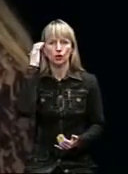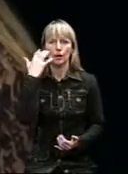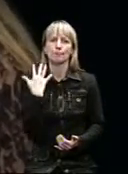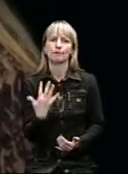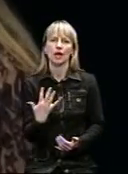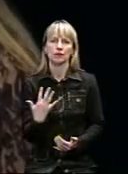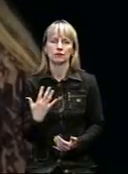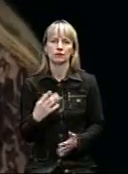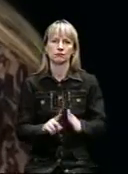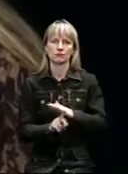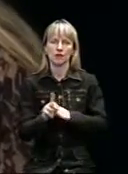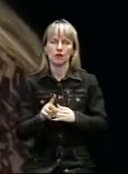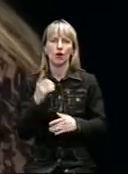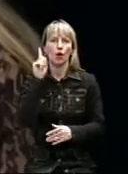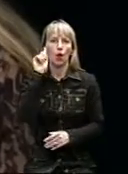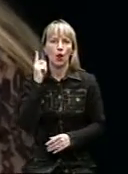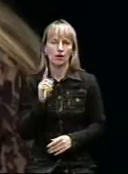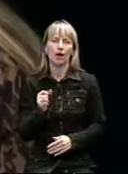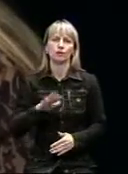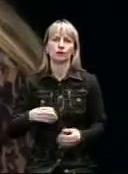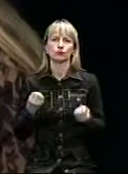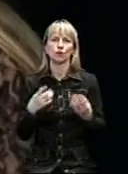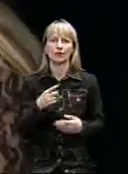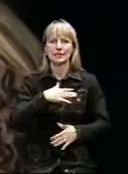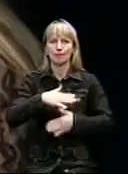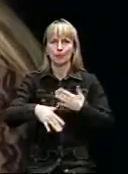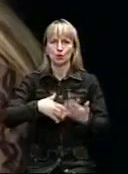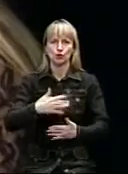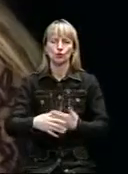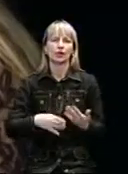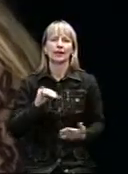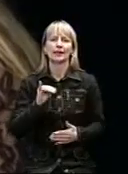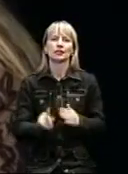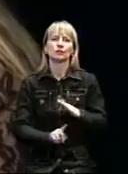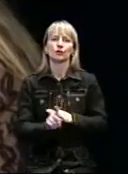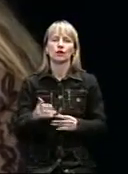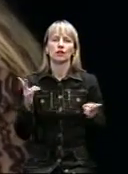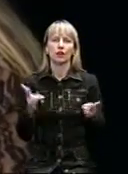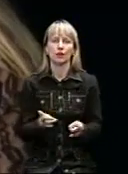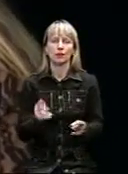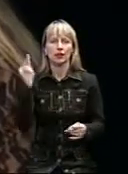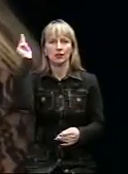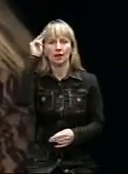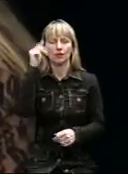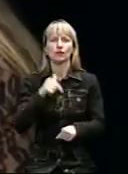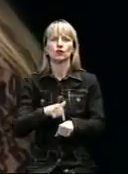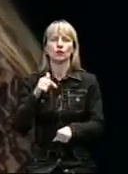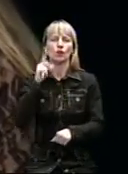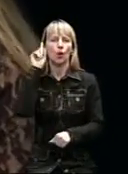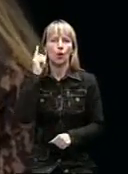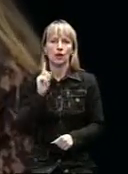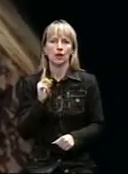5 базових кольорів, а потім просто ви їх змішуєте. І спочатку треба навчитися відчувати